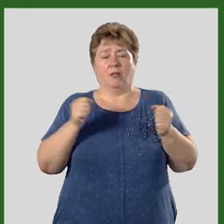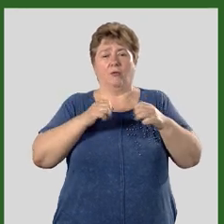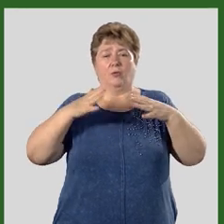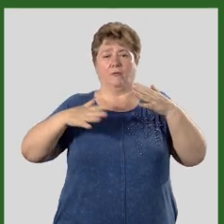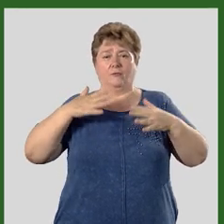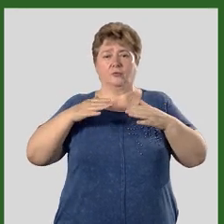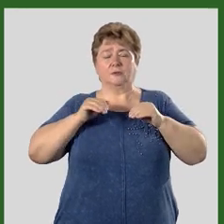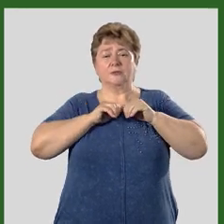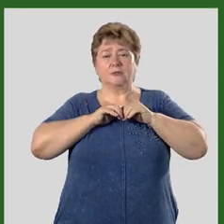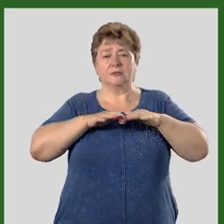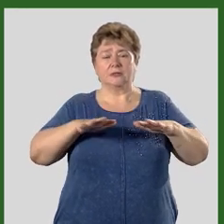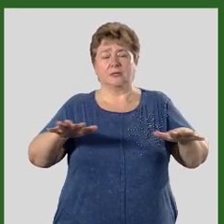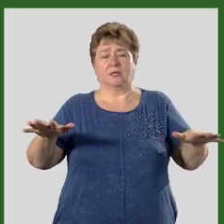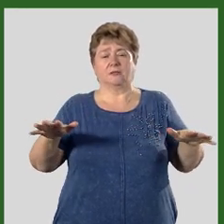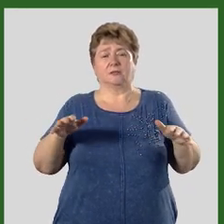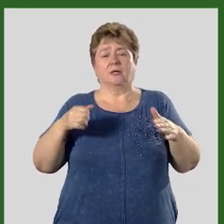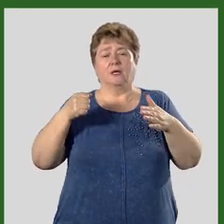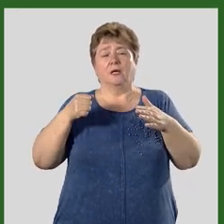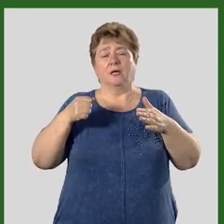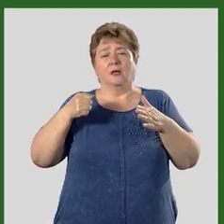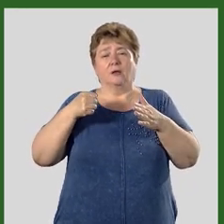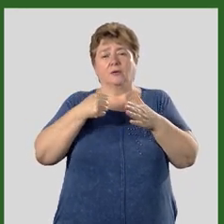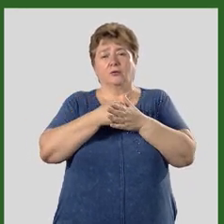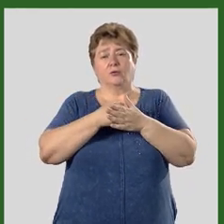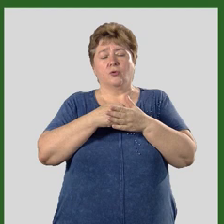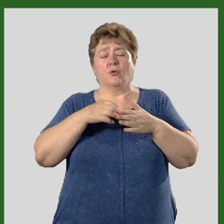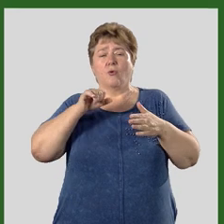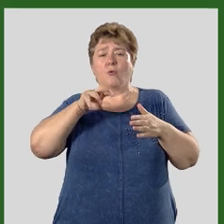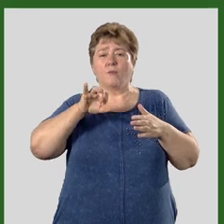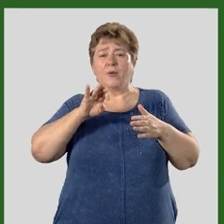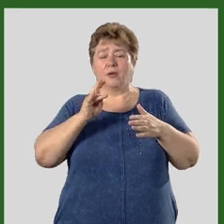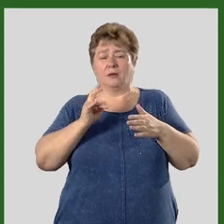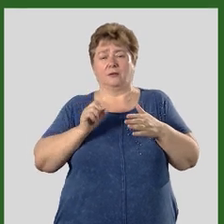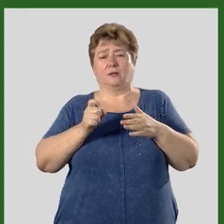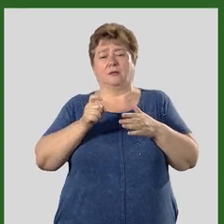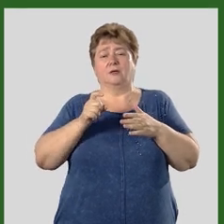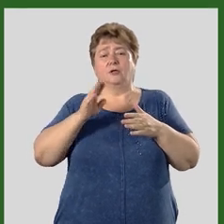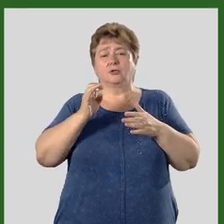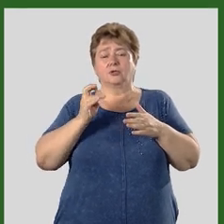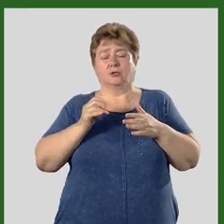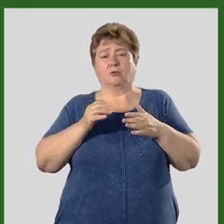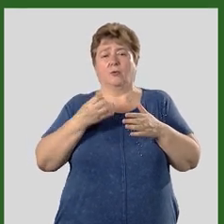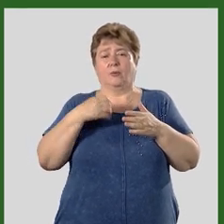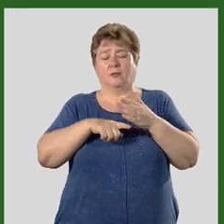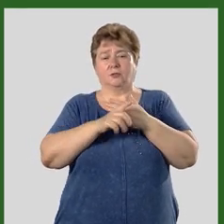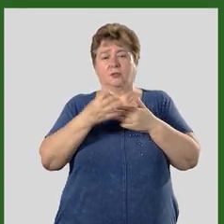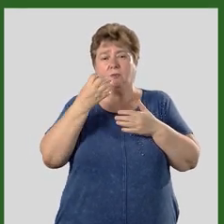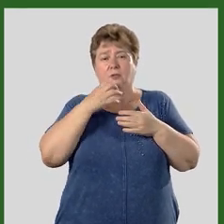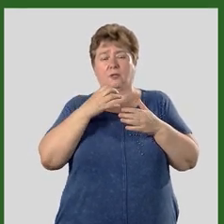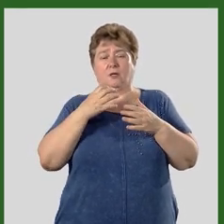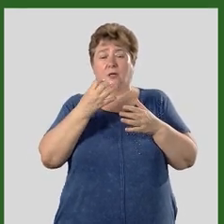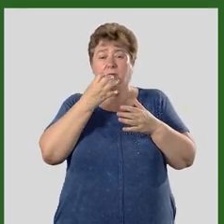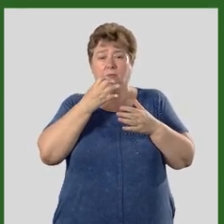воздух растекается и, доходя до умеренных широт, начинает прогреваться.